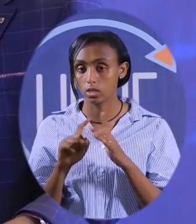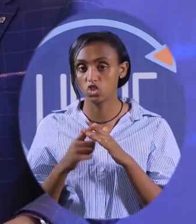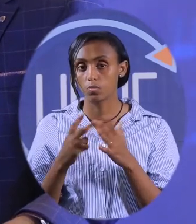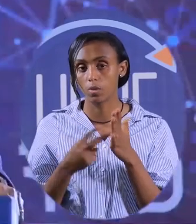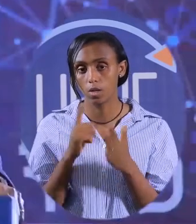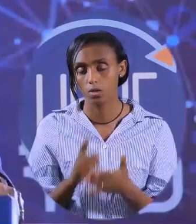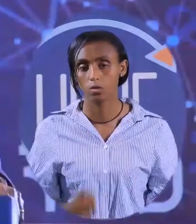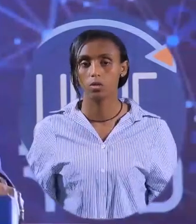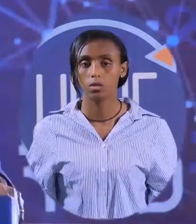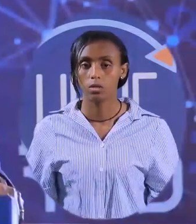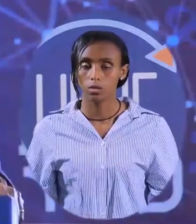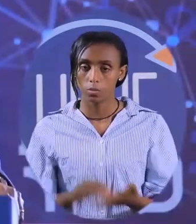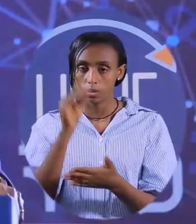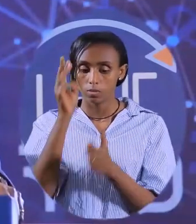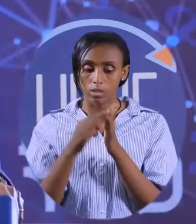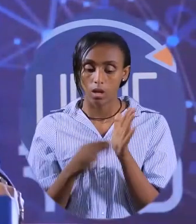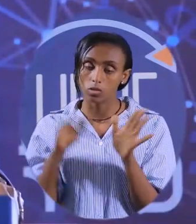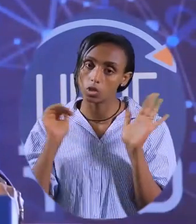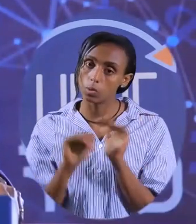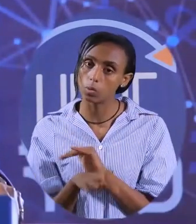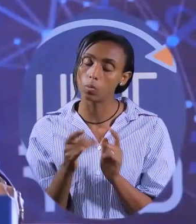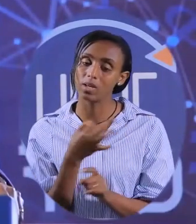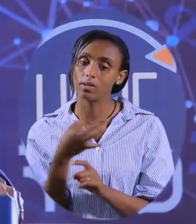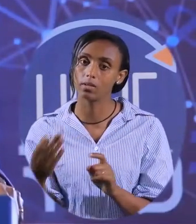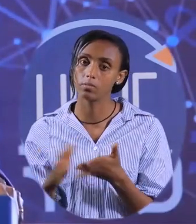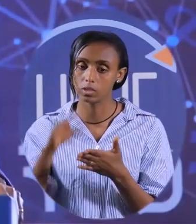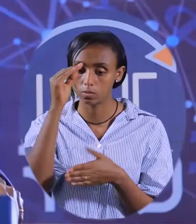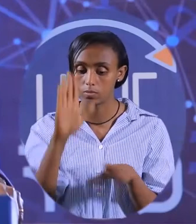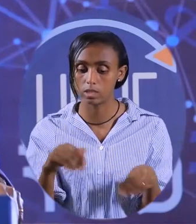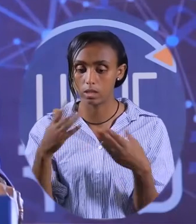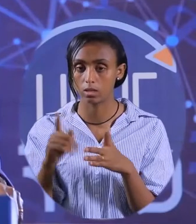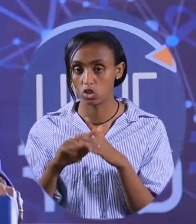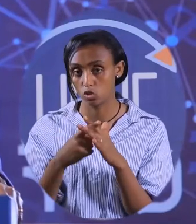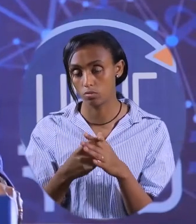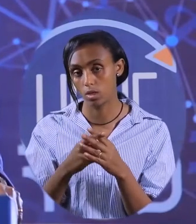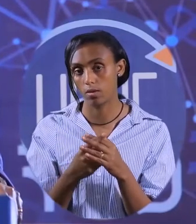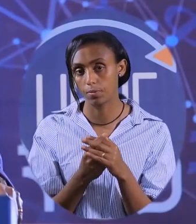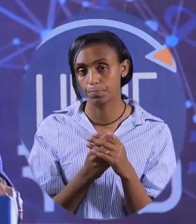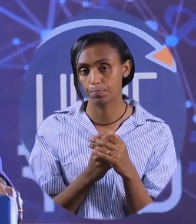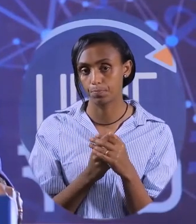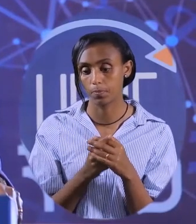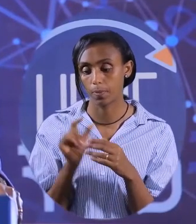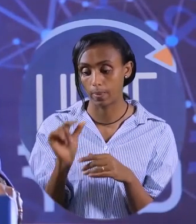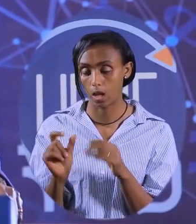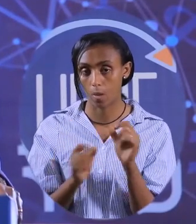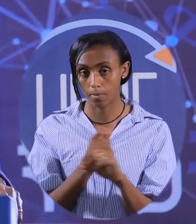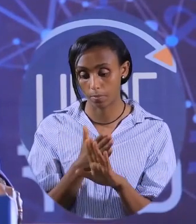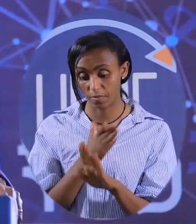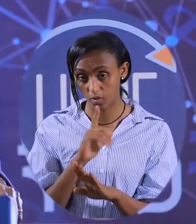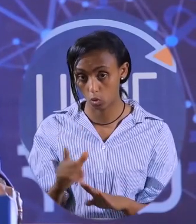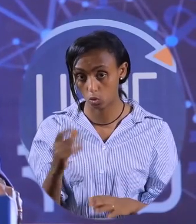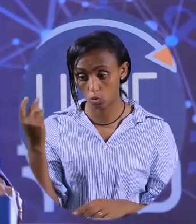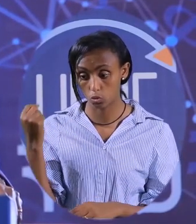አሁን በካሪኩለም ራሱ ገብቶ በደንብ ትምህርት መሰጠት ከጀመረ ከተወሰኑ አመታት በፊት ነው